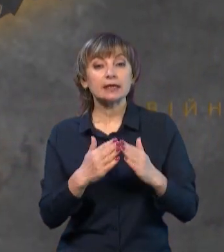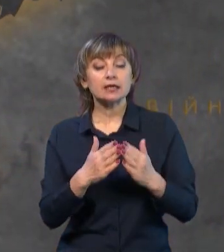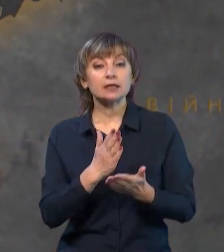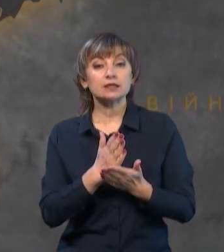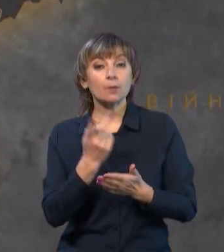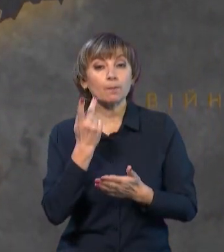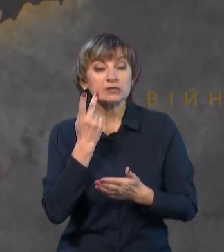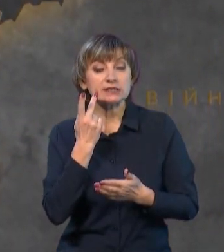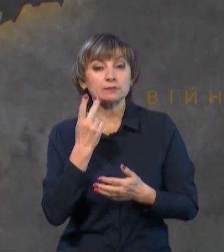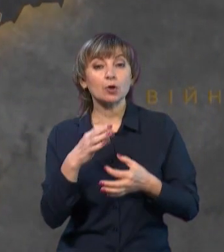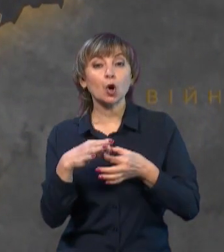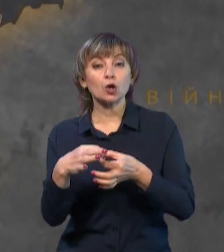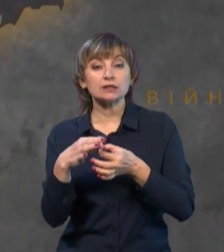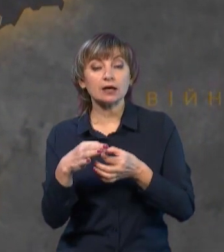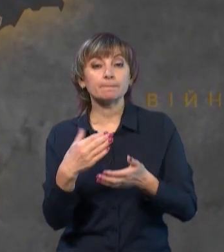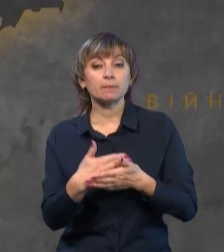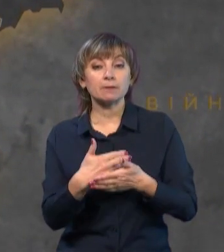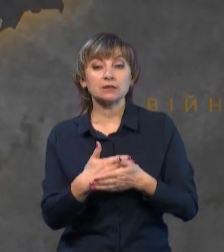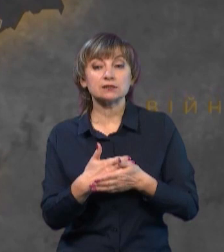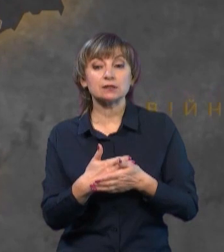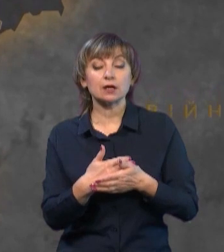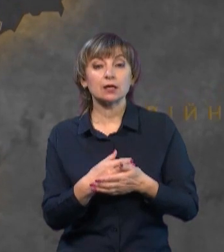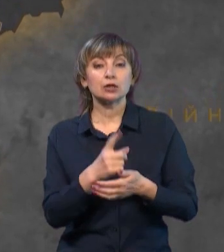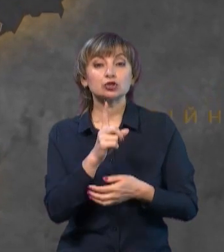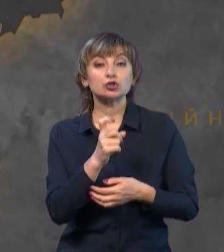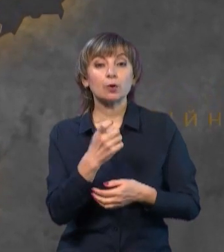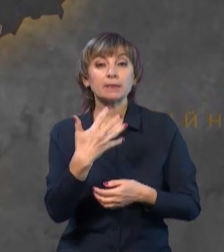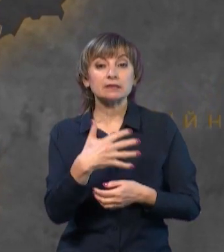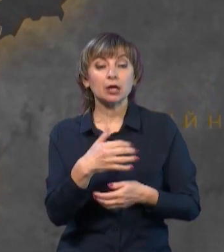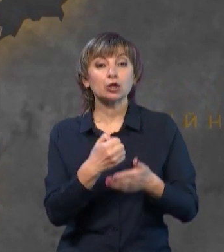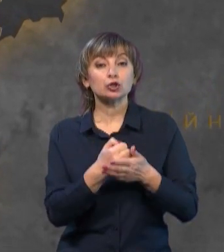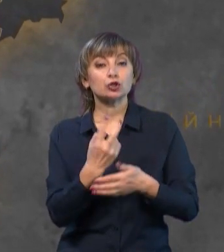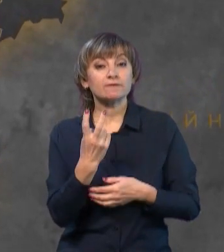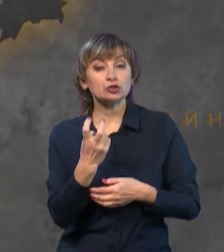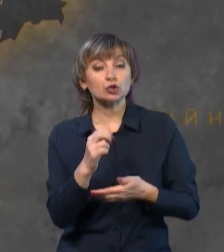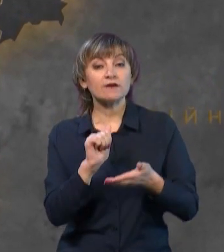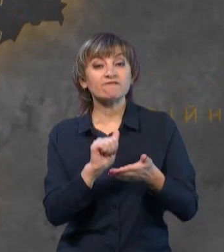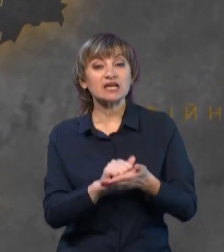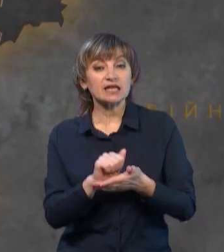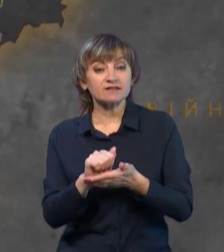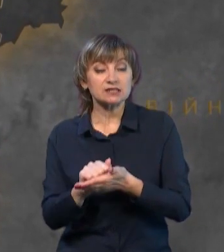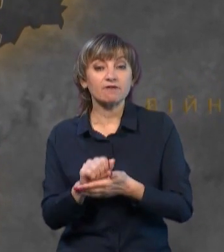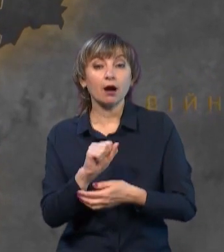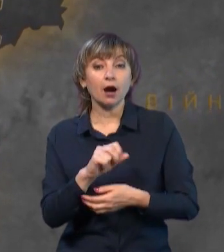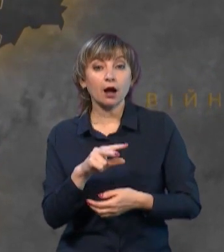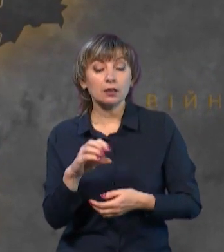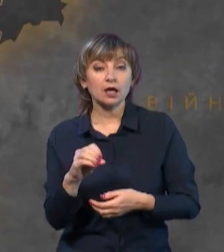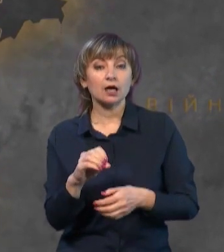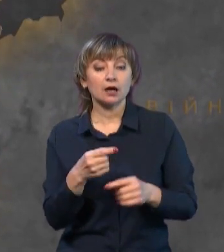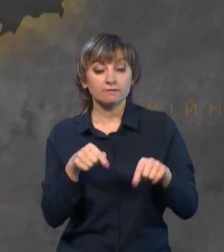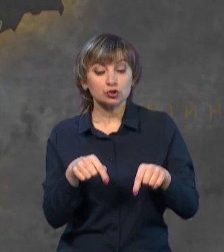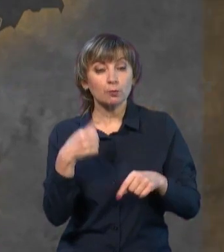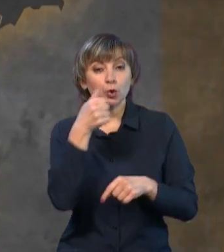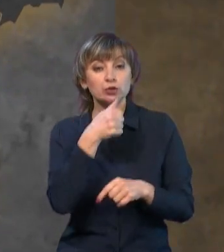в постійному контакті приблизно зі 150 до 200 видавців, але в цьому